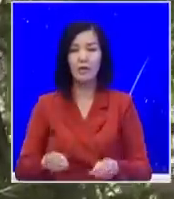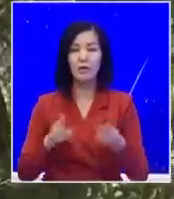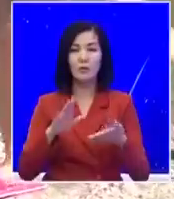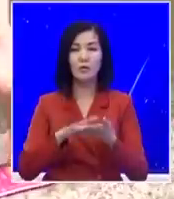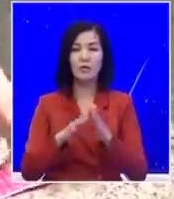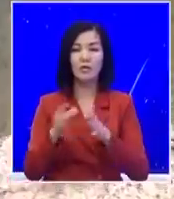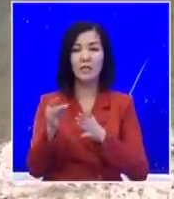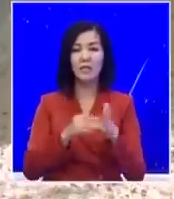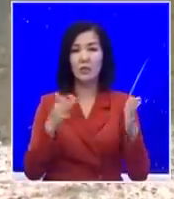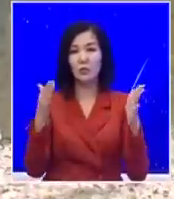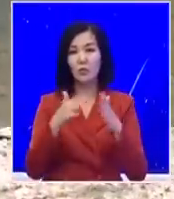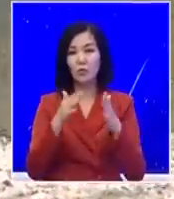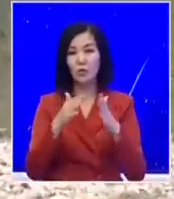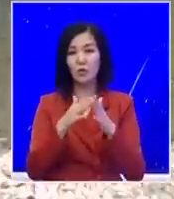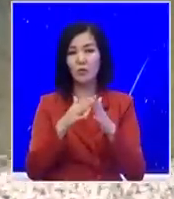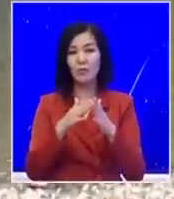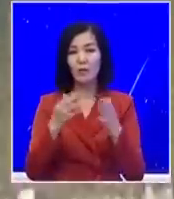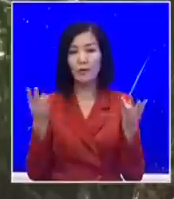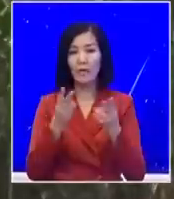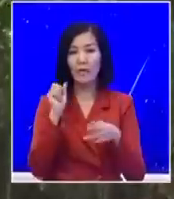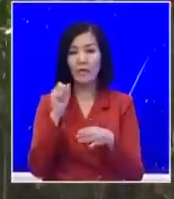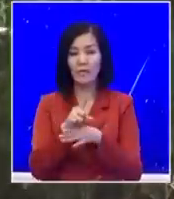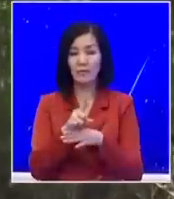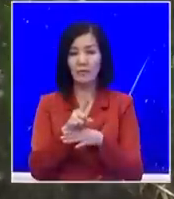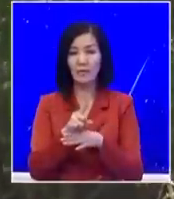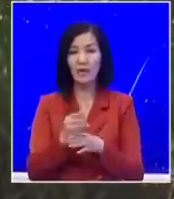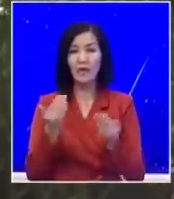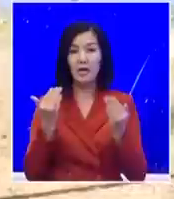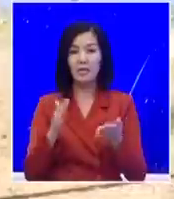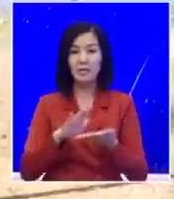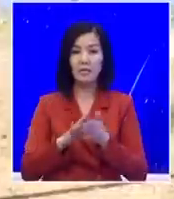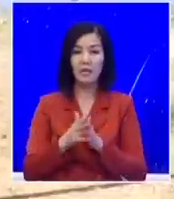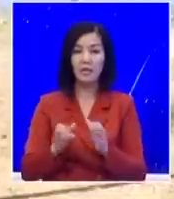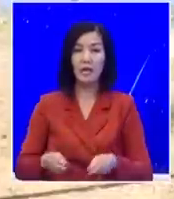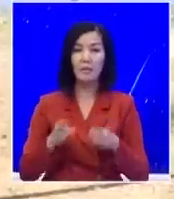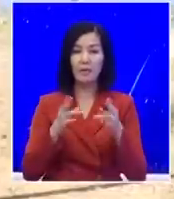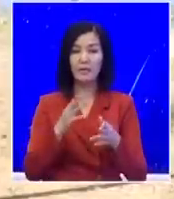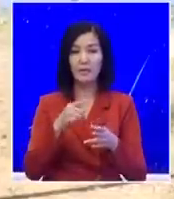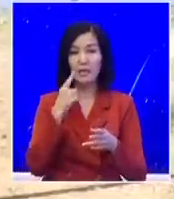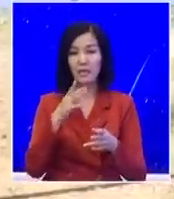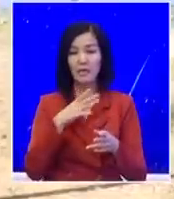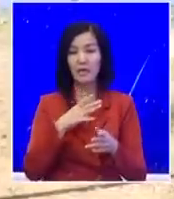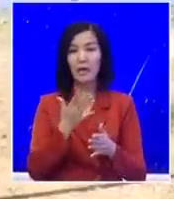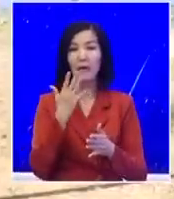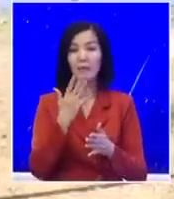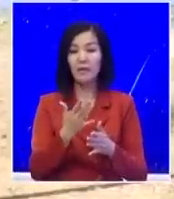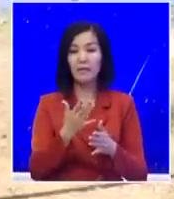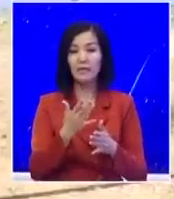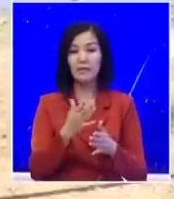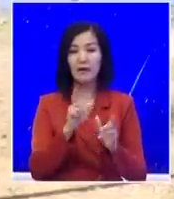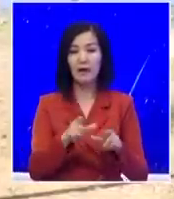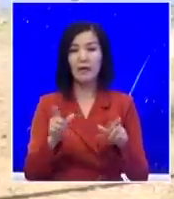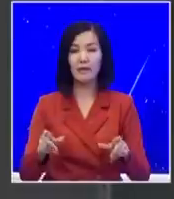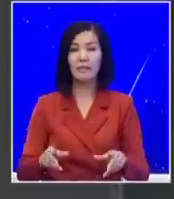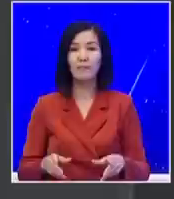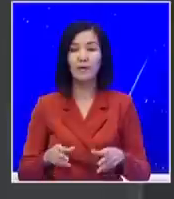бірден үйлеріне қайтуға жол нұсқады. Дәл қазіргі жағдайда қауіпті екенін түсіндірді. 5 адам әкімшілік құқық